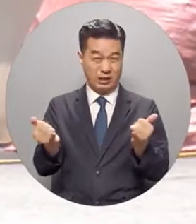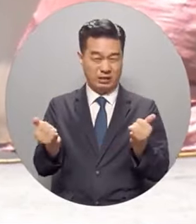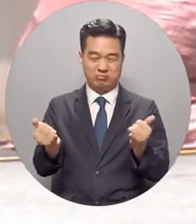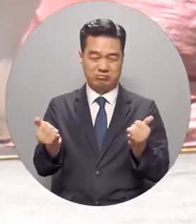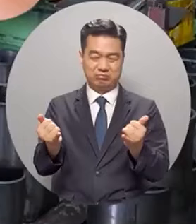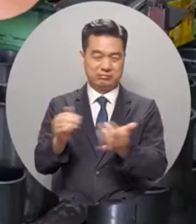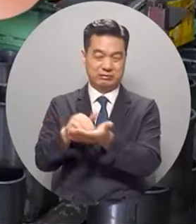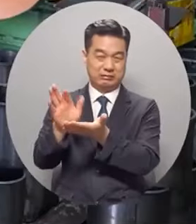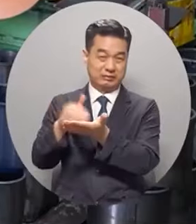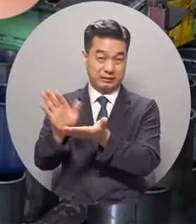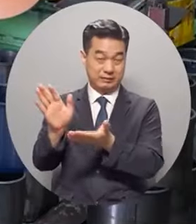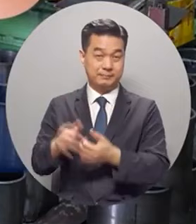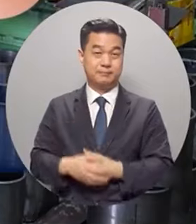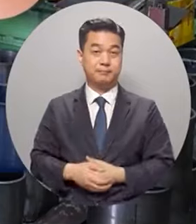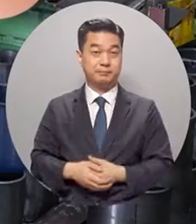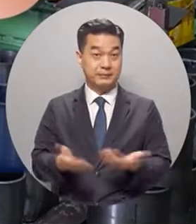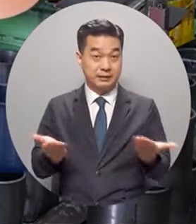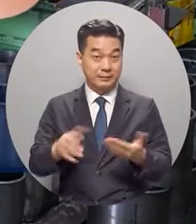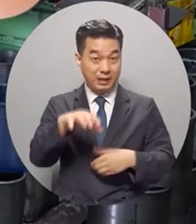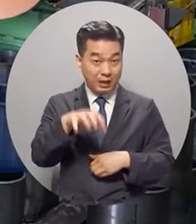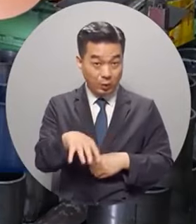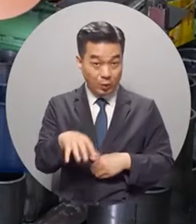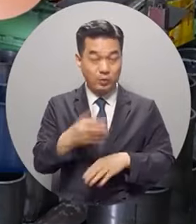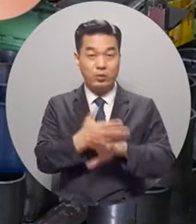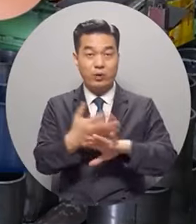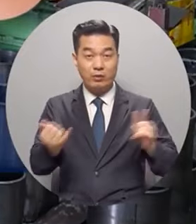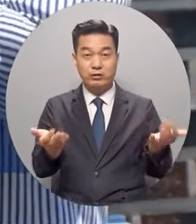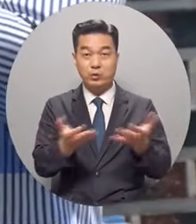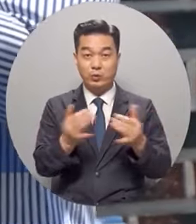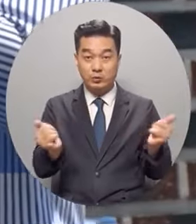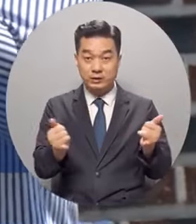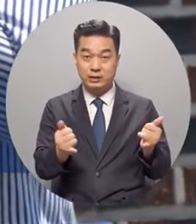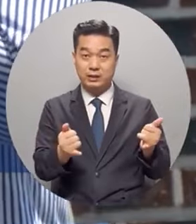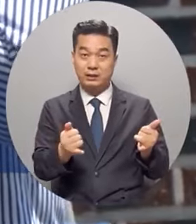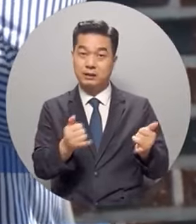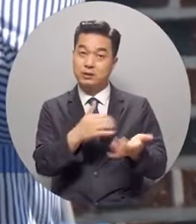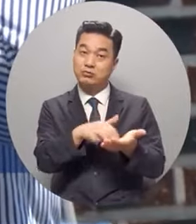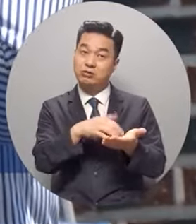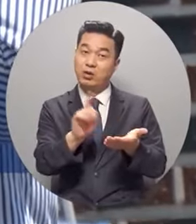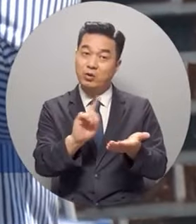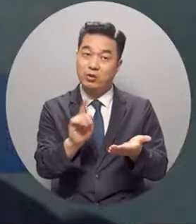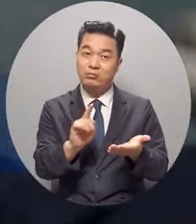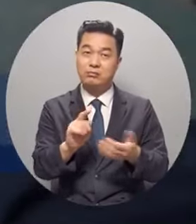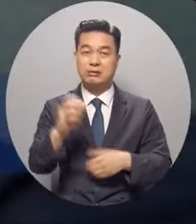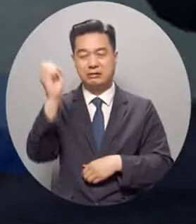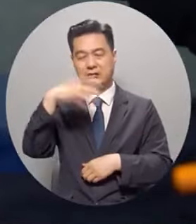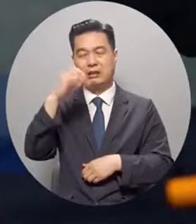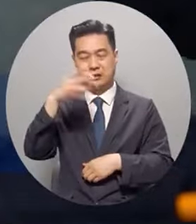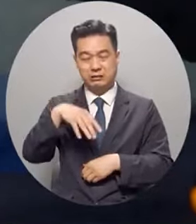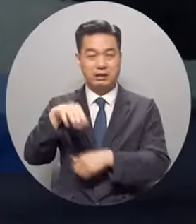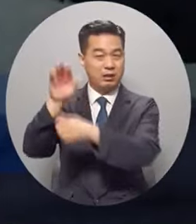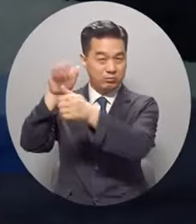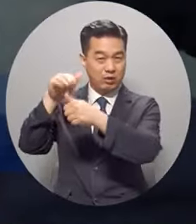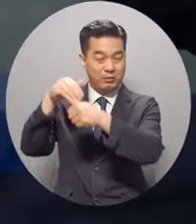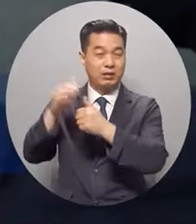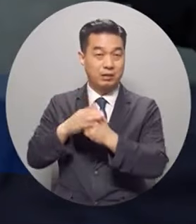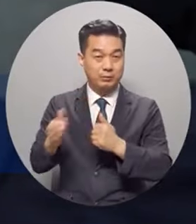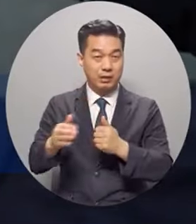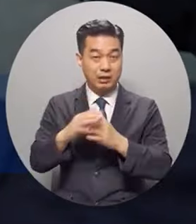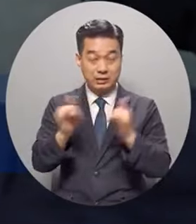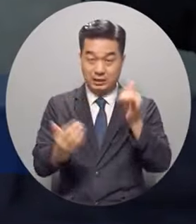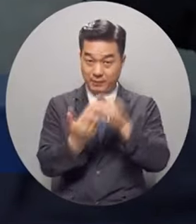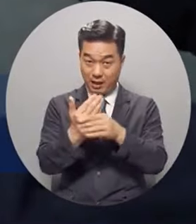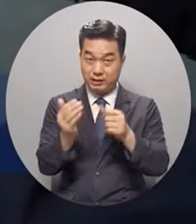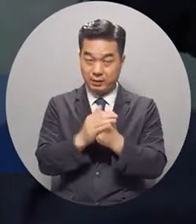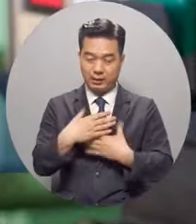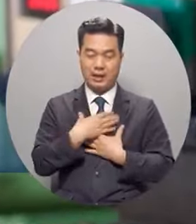있습니다. 근무하시는 데에서는 외국인 노동자들 좀 있는 편인가요? 아니요, 그냥 용역으로 모아서. 그럼 인명사고가 있는 거 대비해가지고 뭐